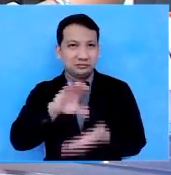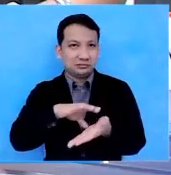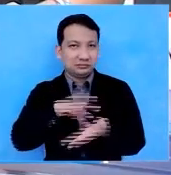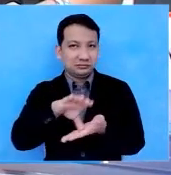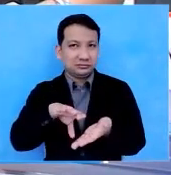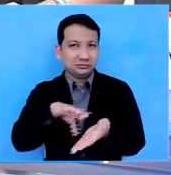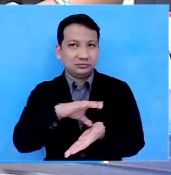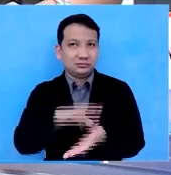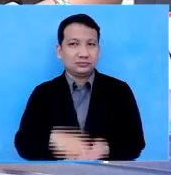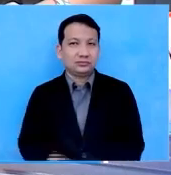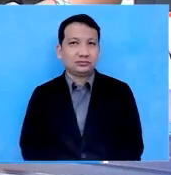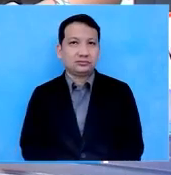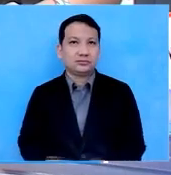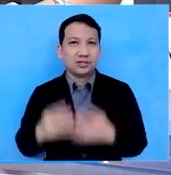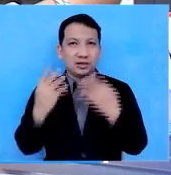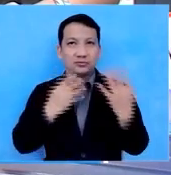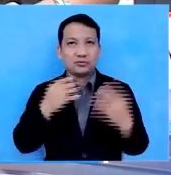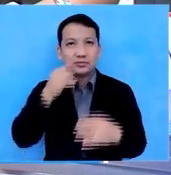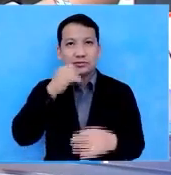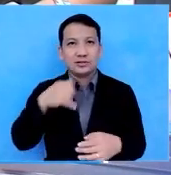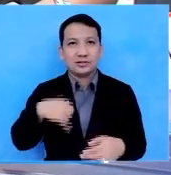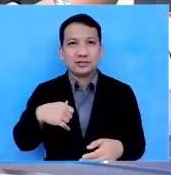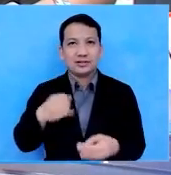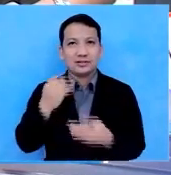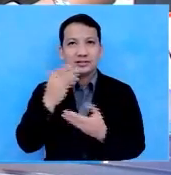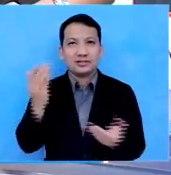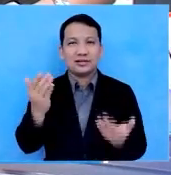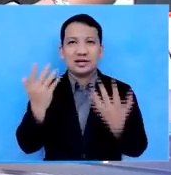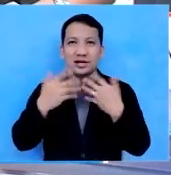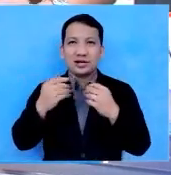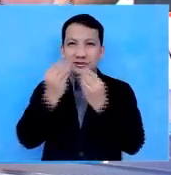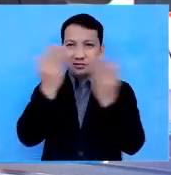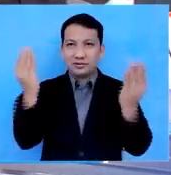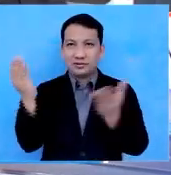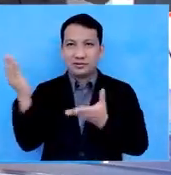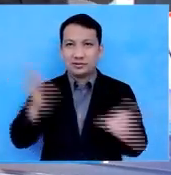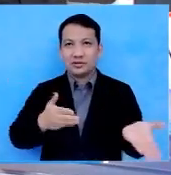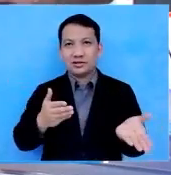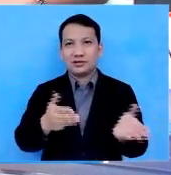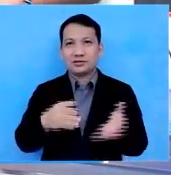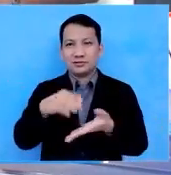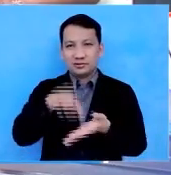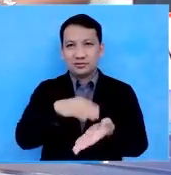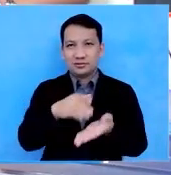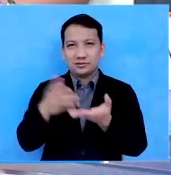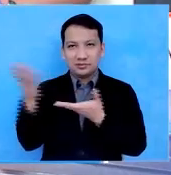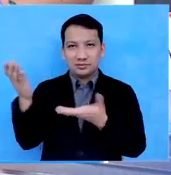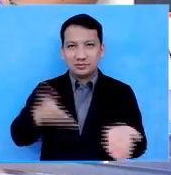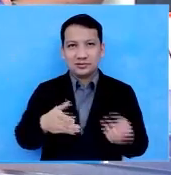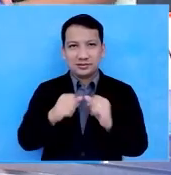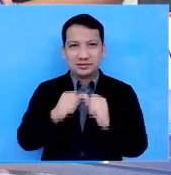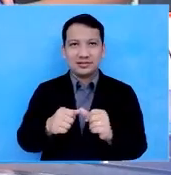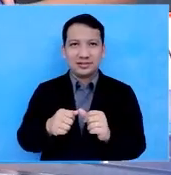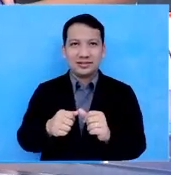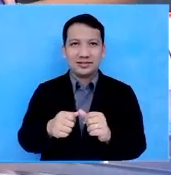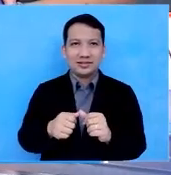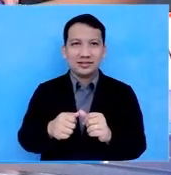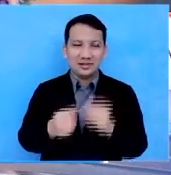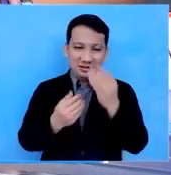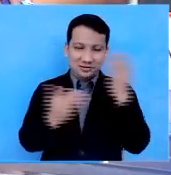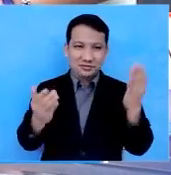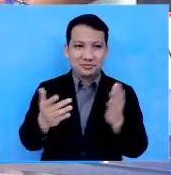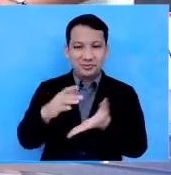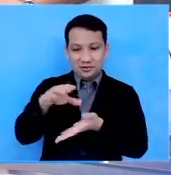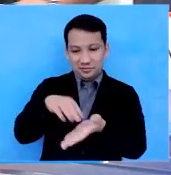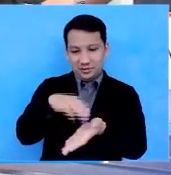Eh, birthday mo kahapon eh. Oh, yun na. Kaya naman, nagdala po tayo ng mga cake dito sa studio. Ang mga trending o mga nauusong